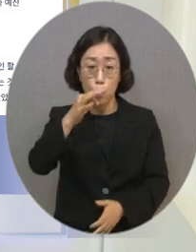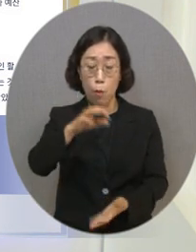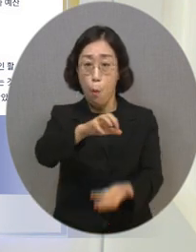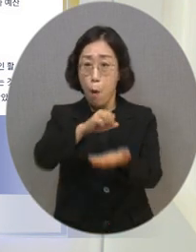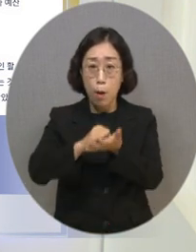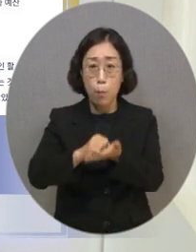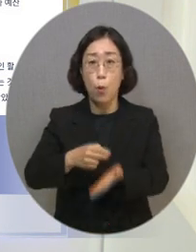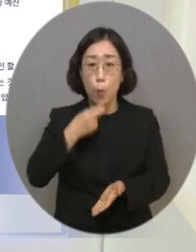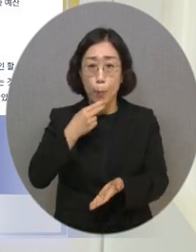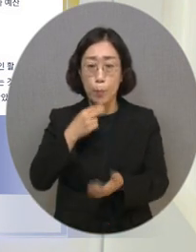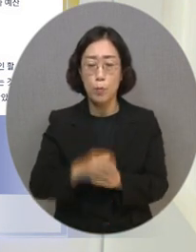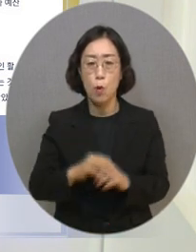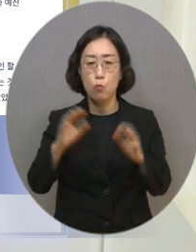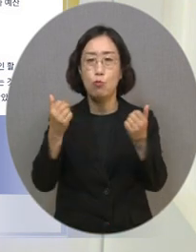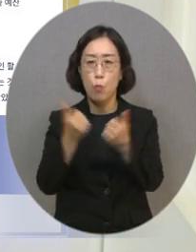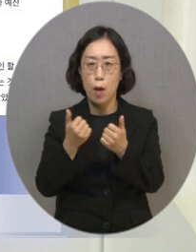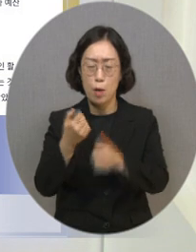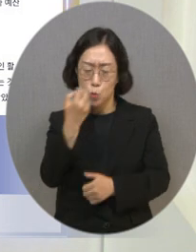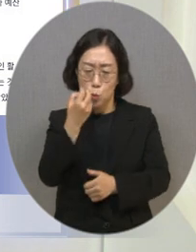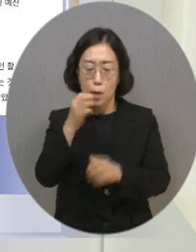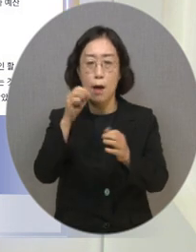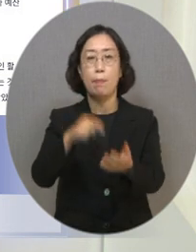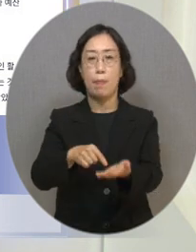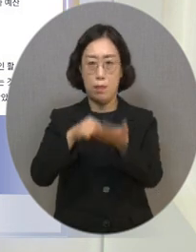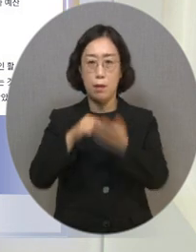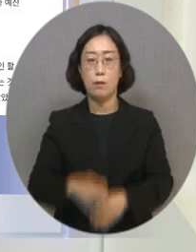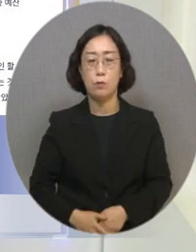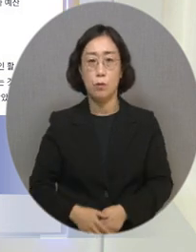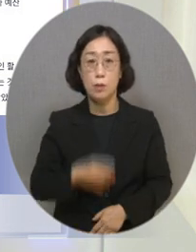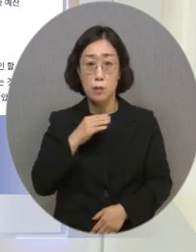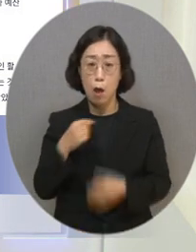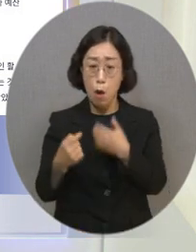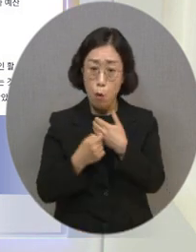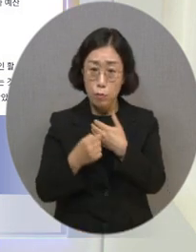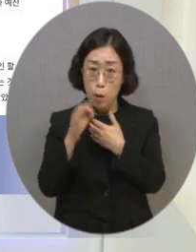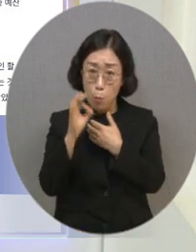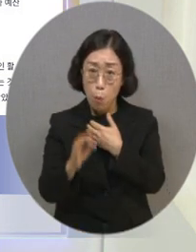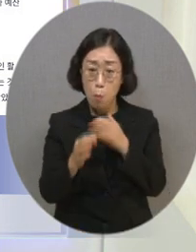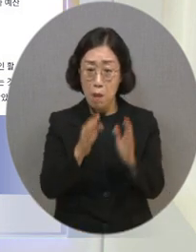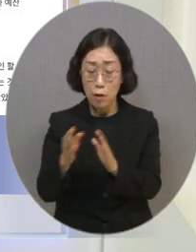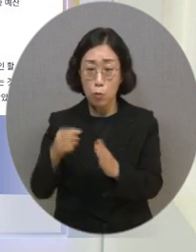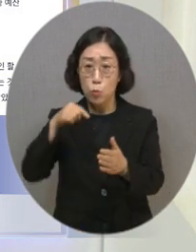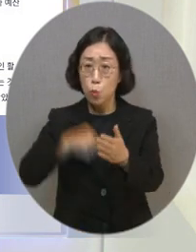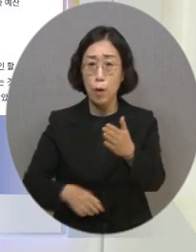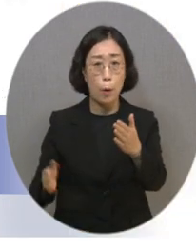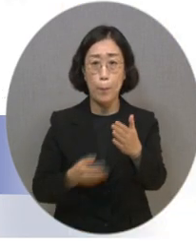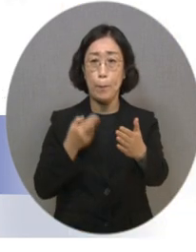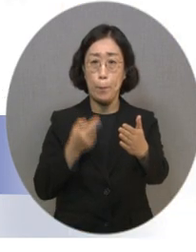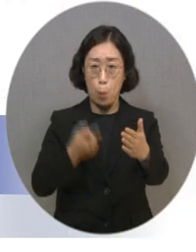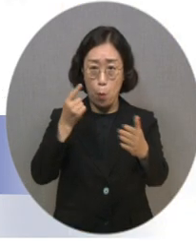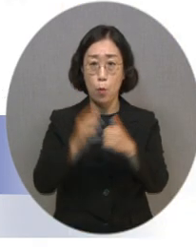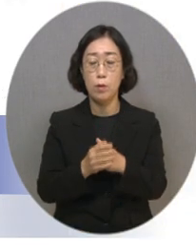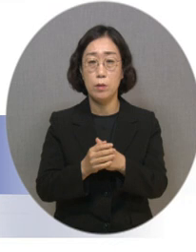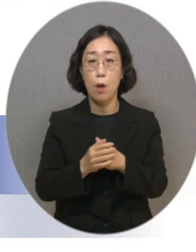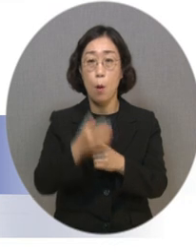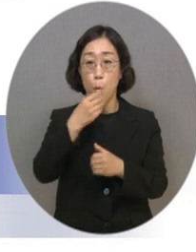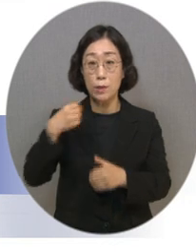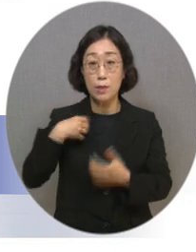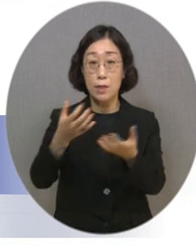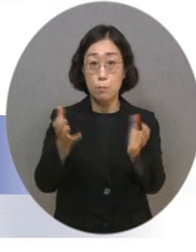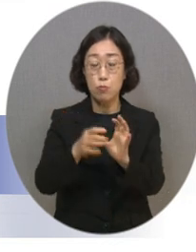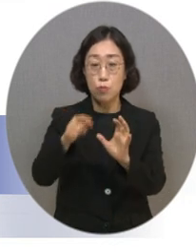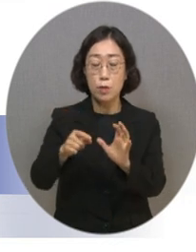사실이 이번 국정 감사에서 드러났습니다이 말 그대로 빚좋은 개살구가 아니었나 싶은데요 보건 복지부의